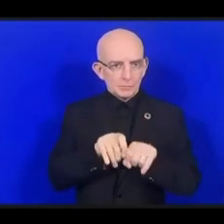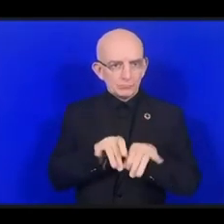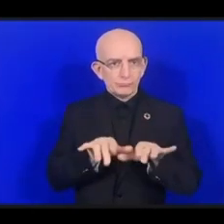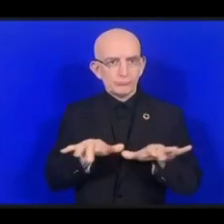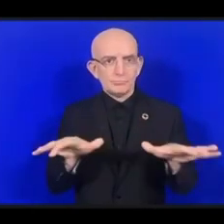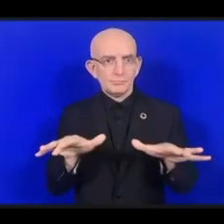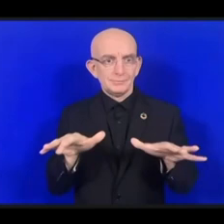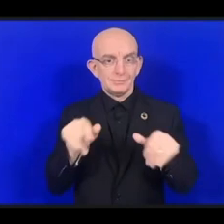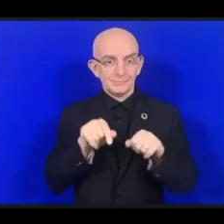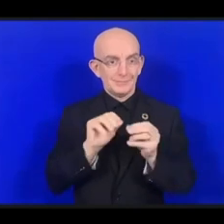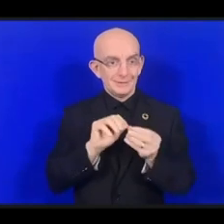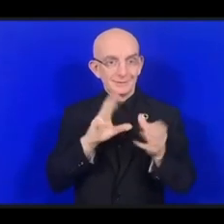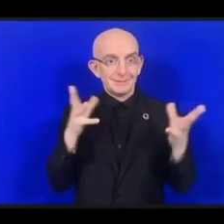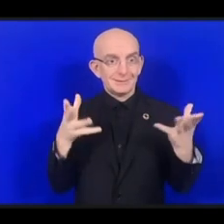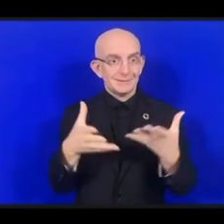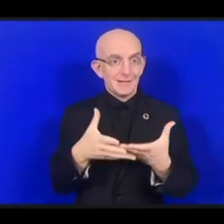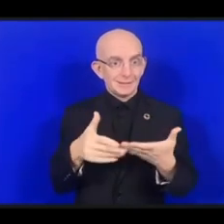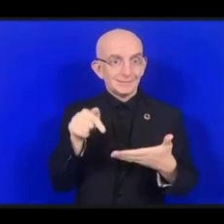précédente